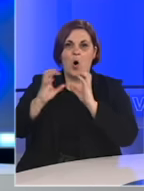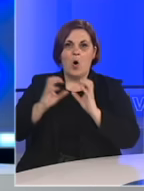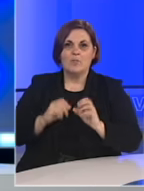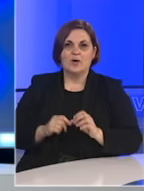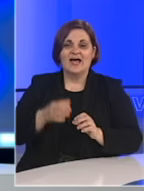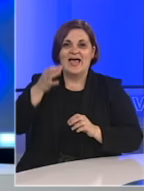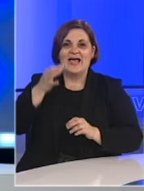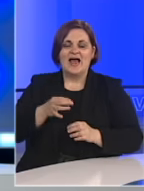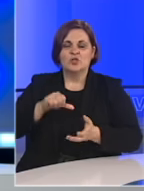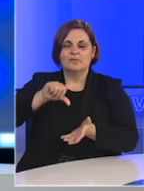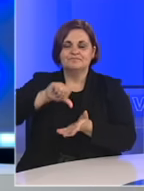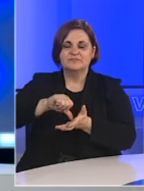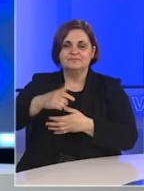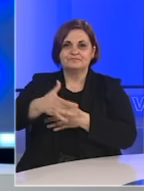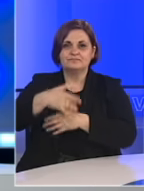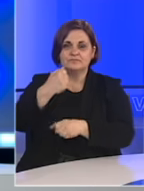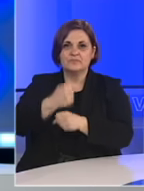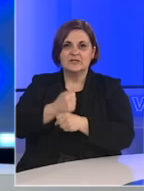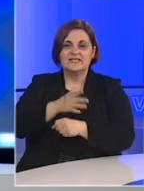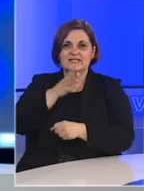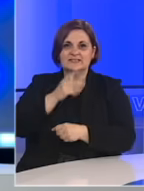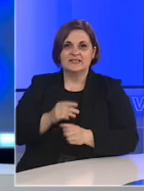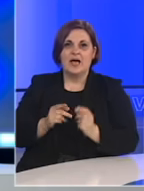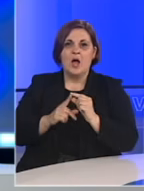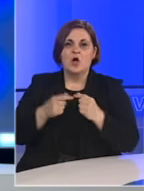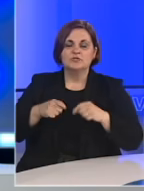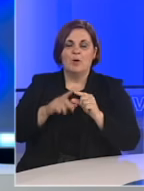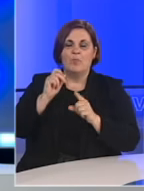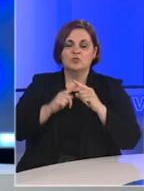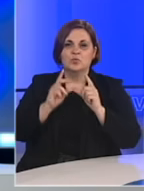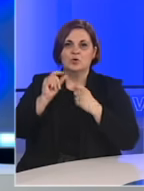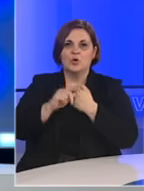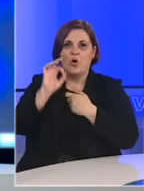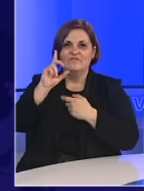komunikacije kantonalnog centra za socijalni rad Sarajevo, Mirsada Poturković.